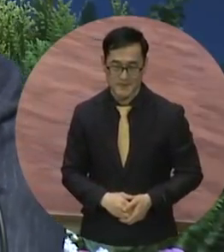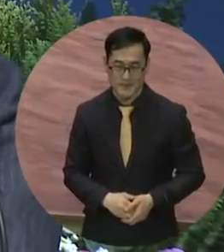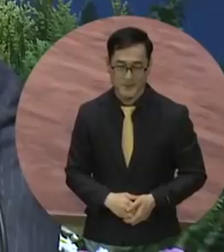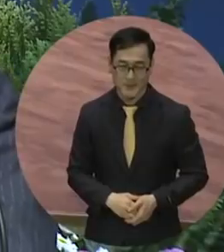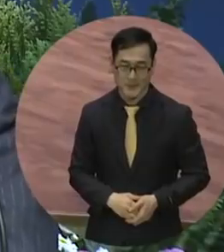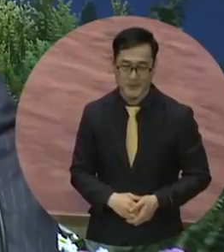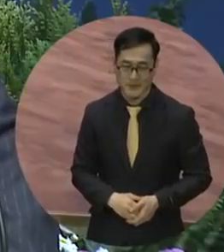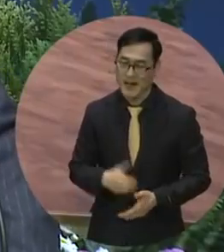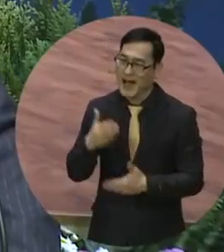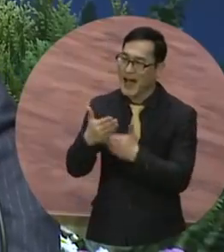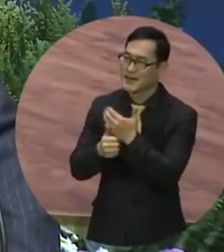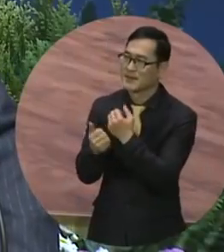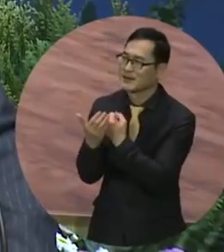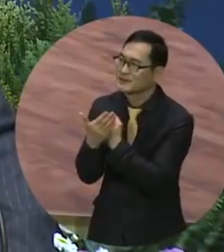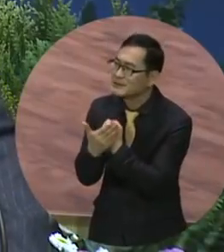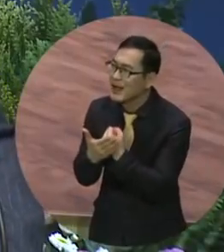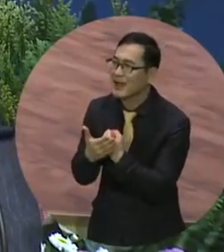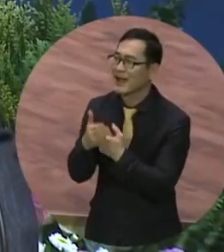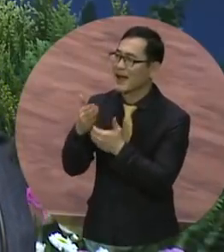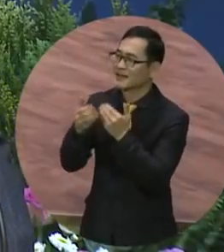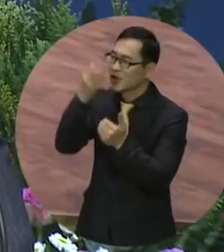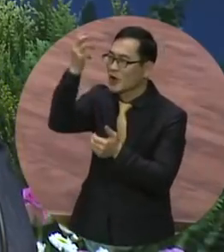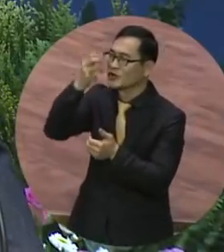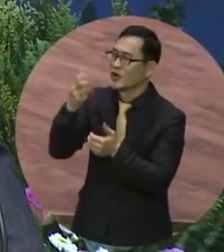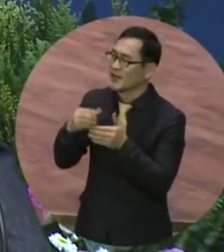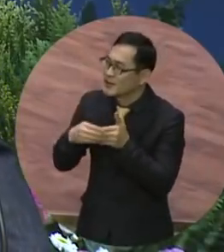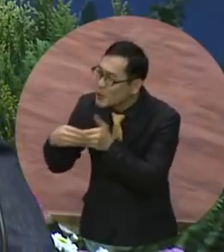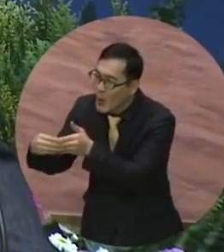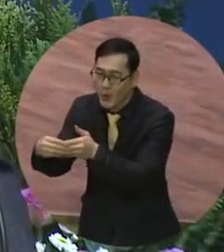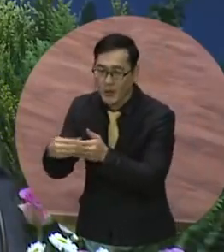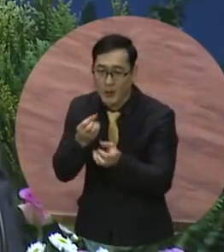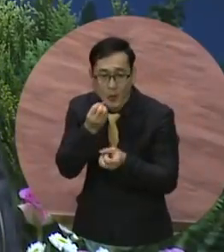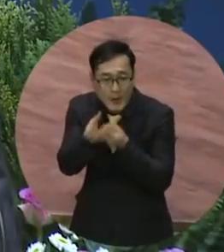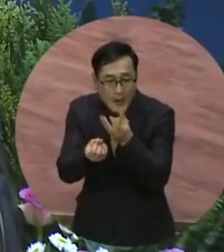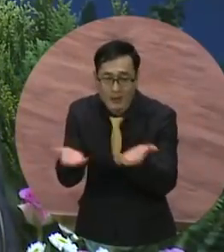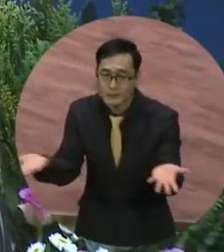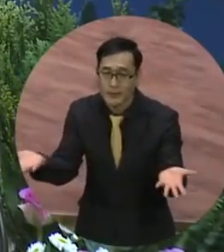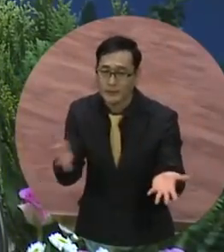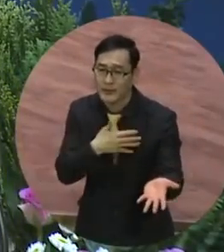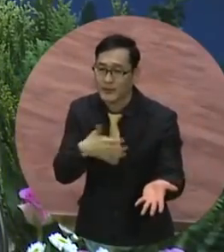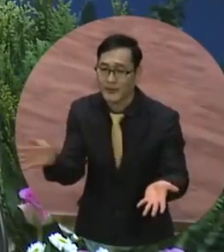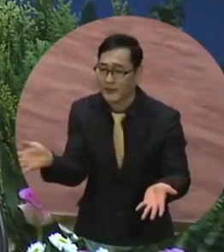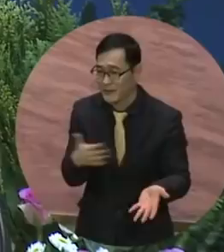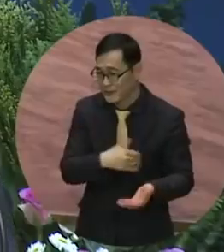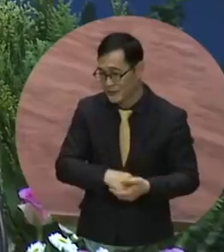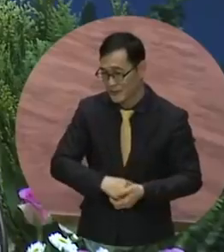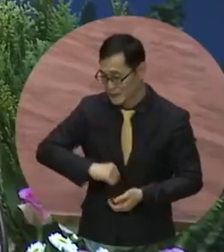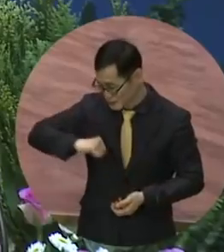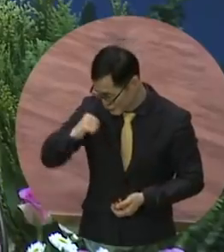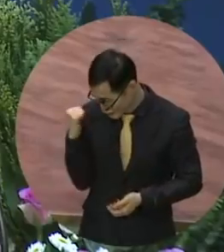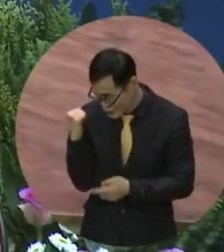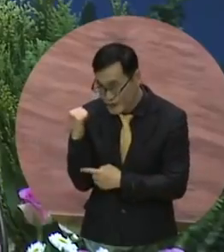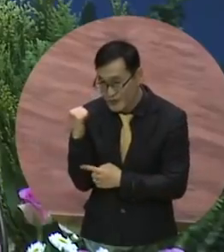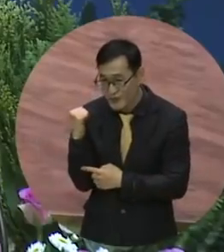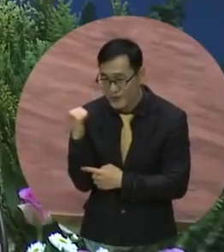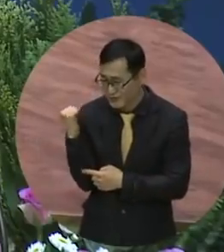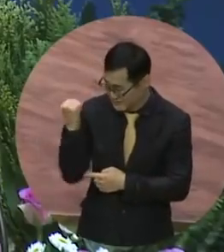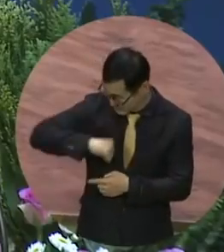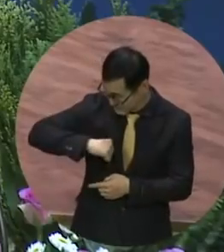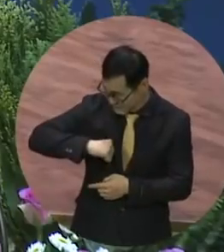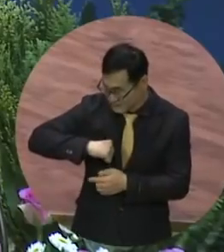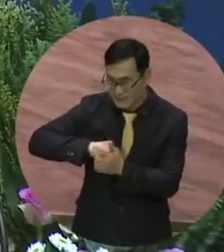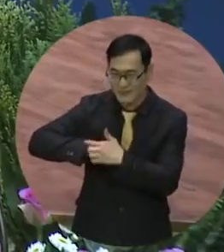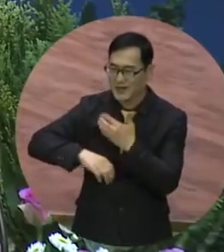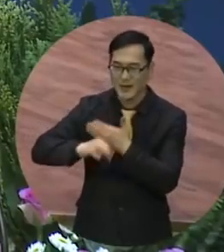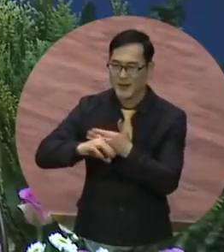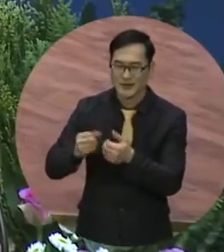하나님 은혜로, 그거 하나도 없는데 하나님 말 순종한 적이 없대. 자 여러분 이제 평생 간증이 있길